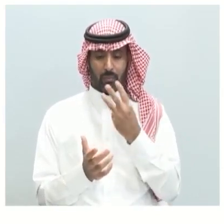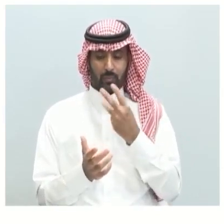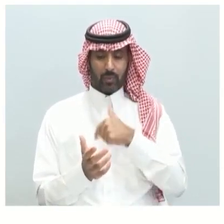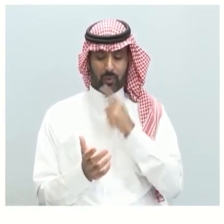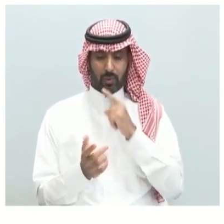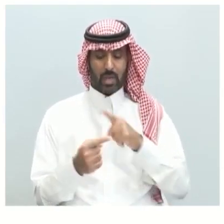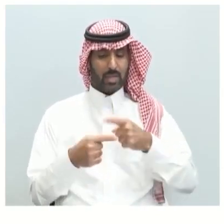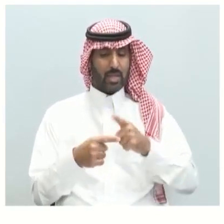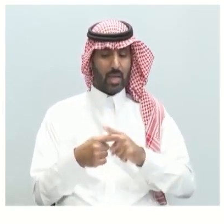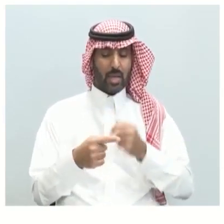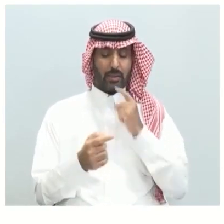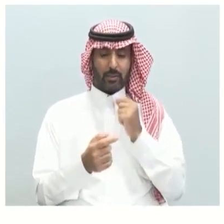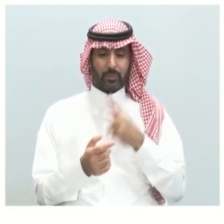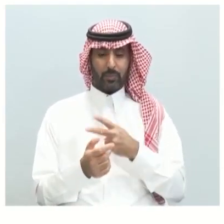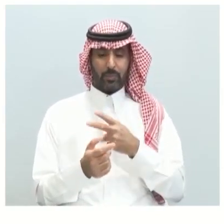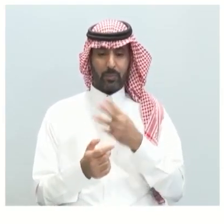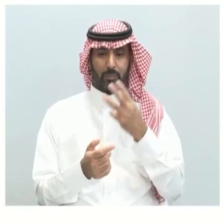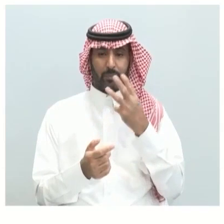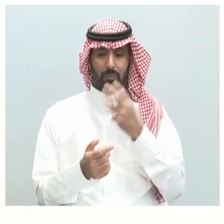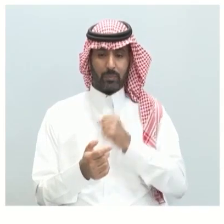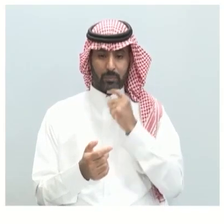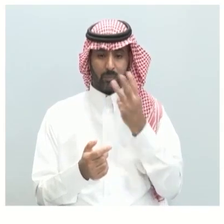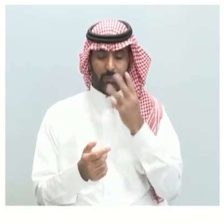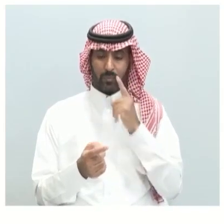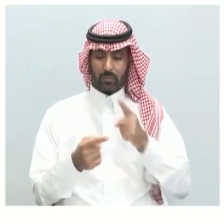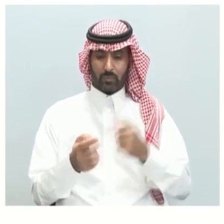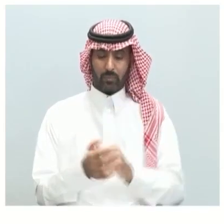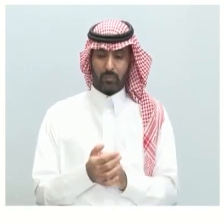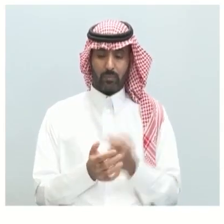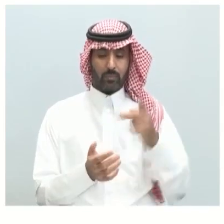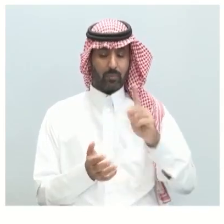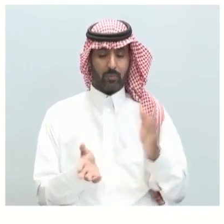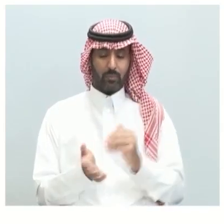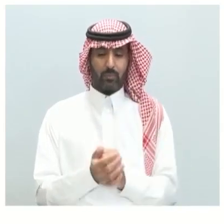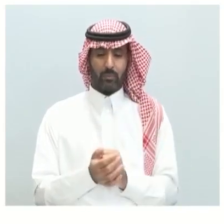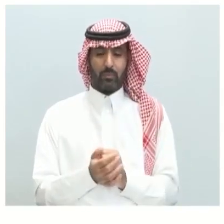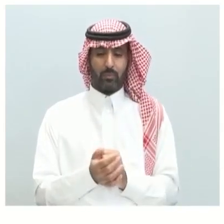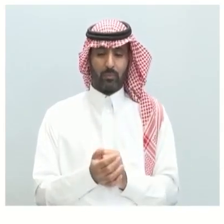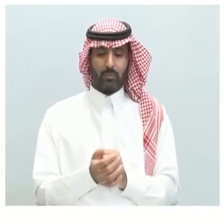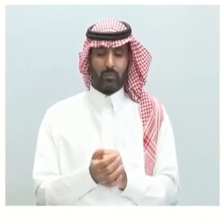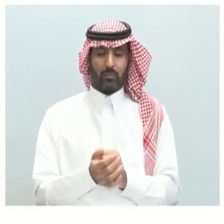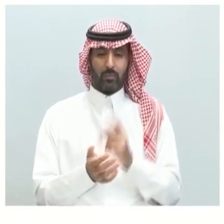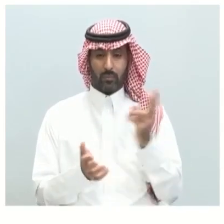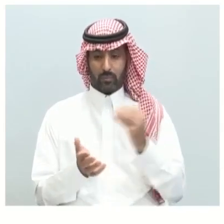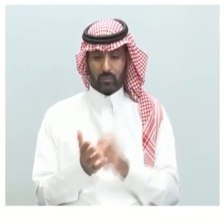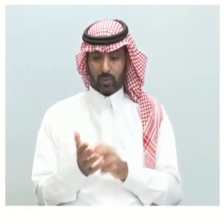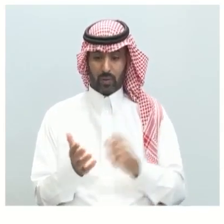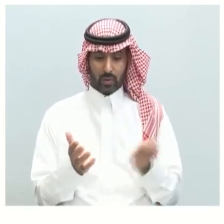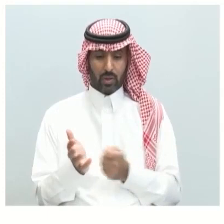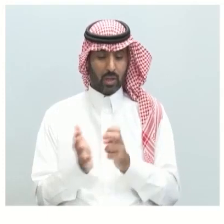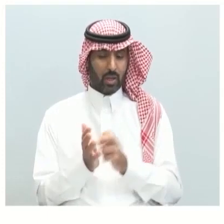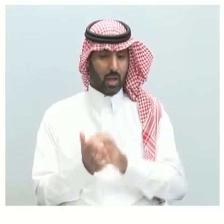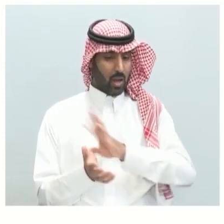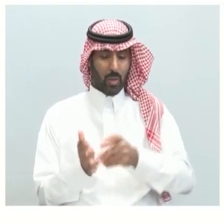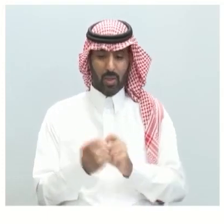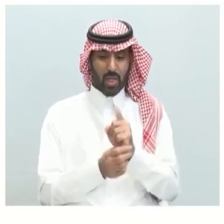303 كلفن درجه الحراره الثان ايضا اعطتني 353 كالفن بعد ذلك تكتب القانون العام